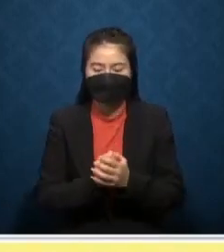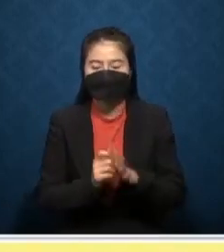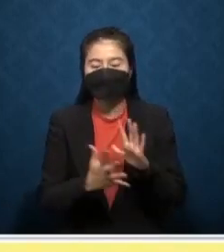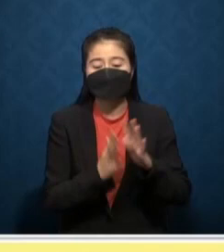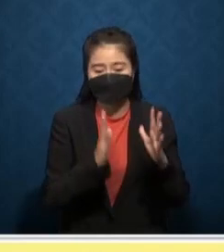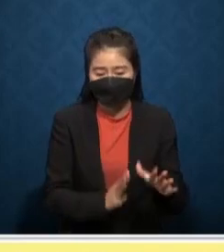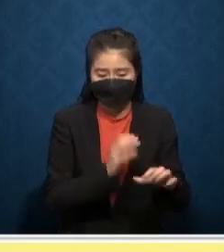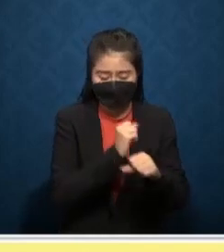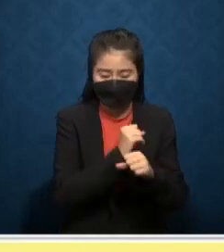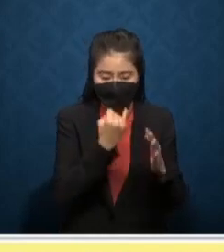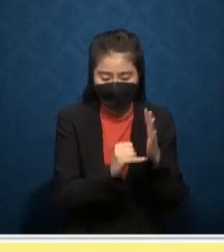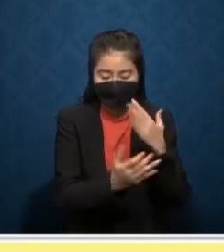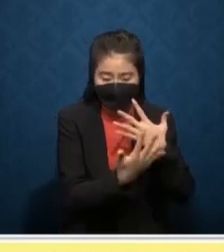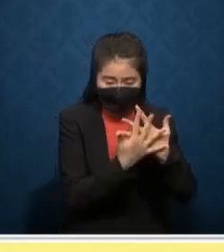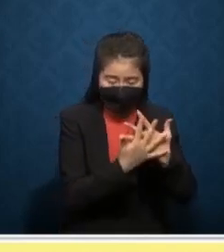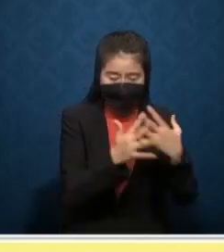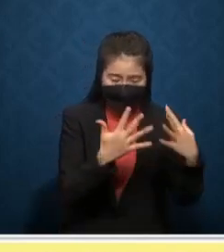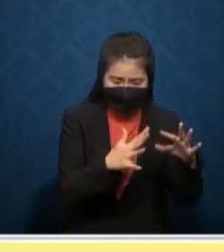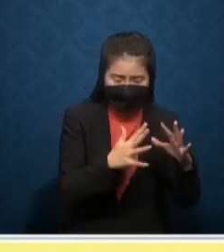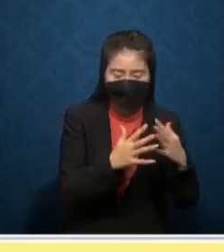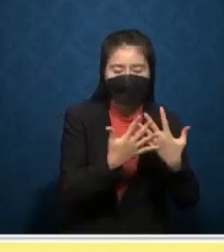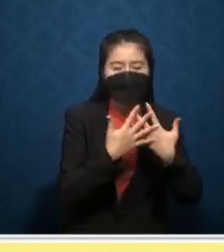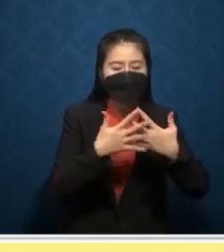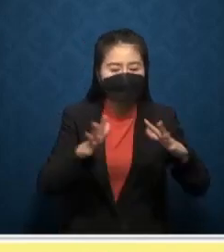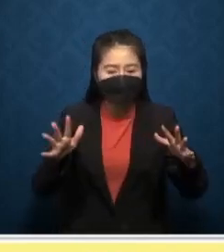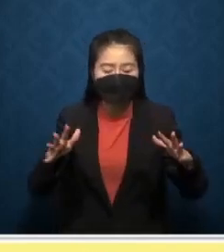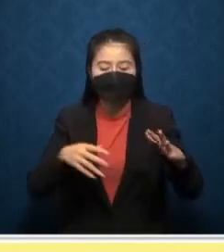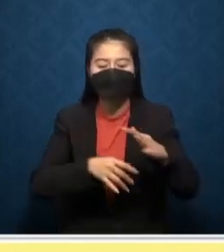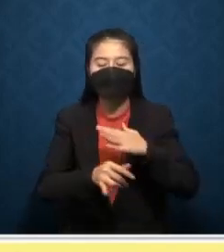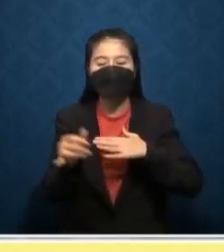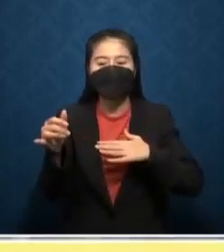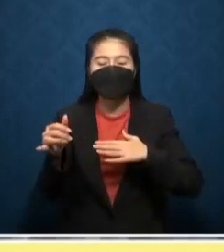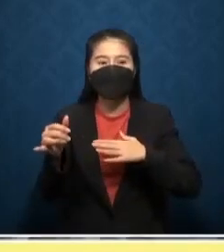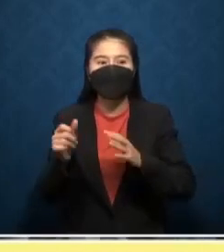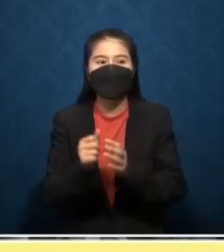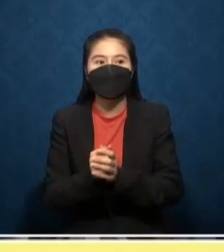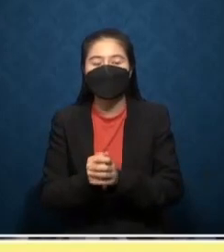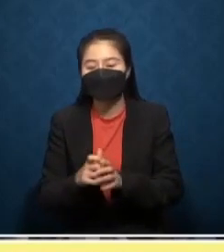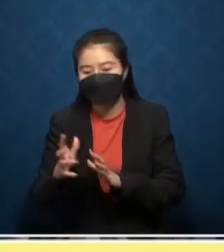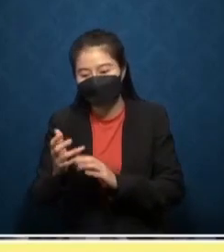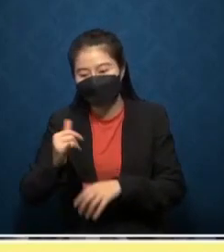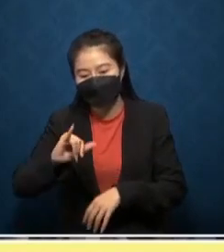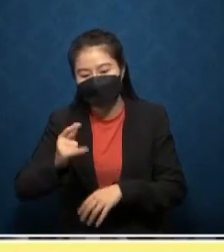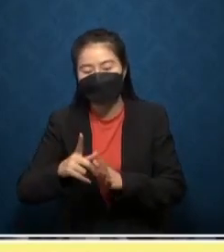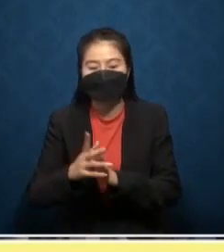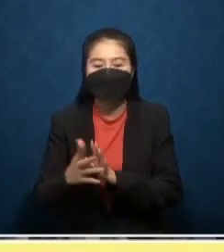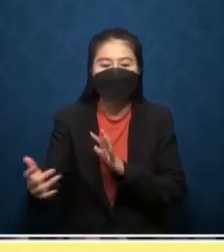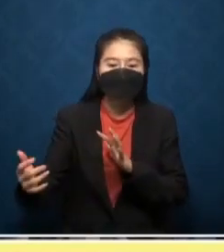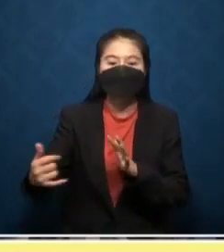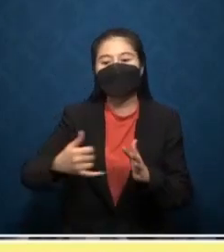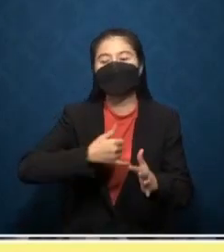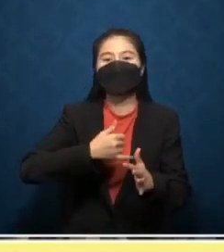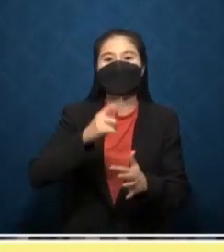คนจะกลบเข้ามาใรนจำอก 3 ที่ผ้าคุณปีแรกกเยอะหน่อย